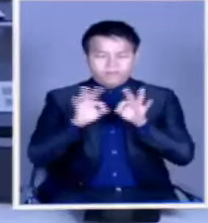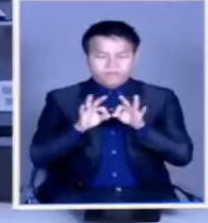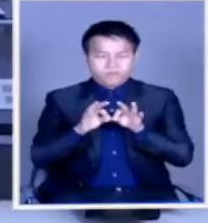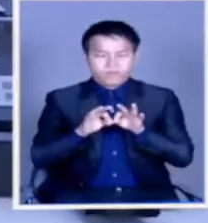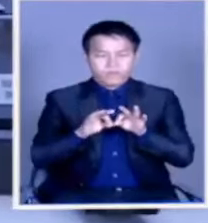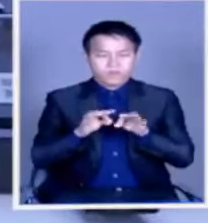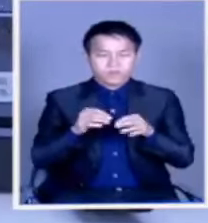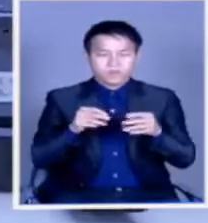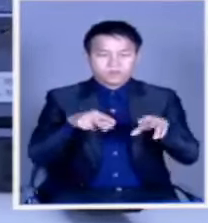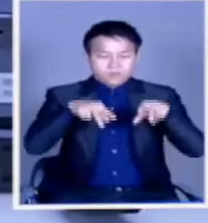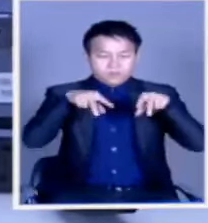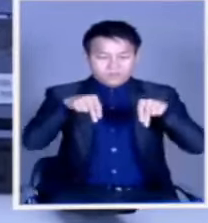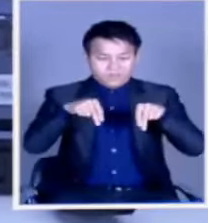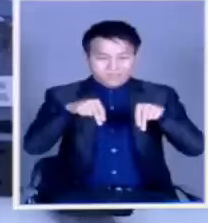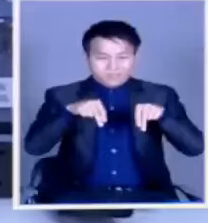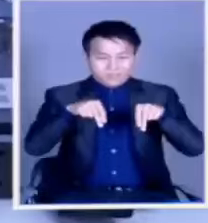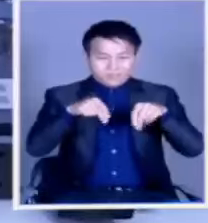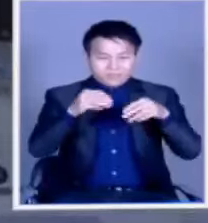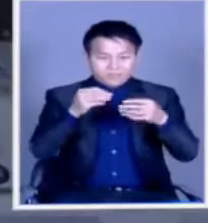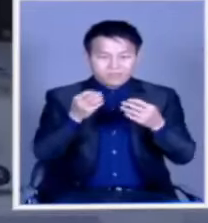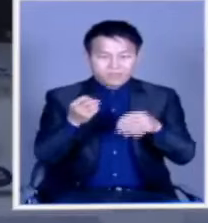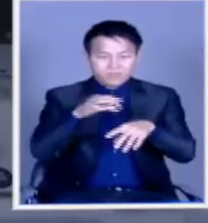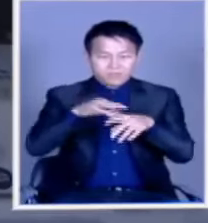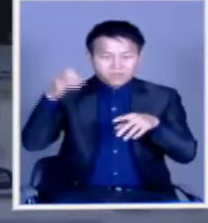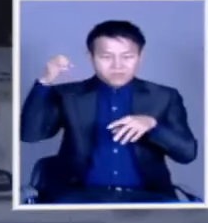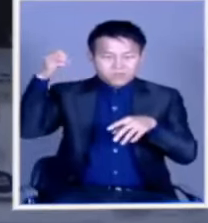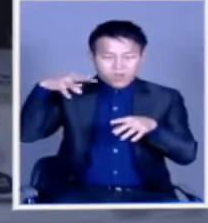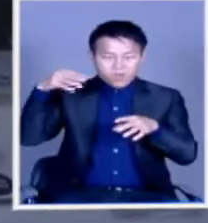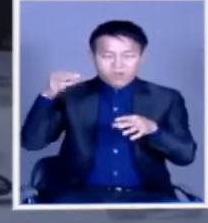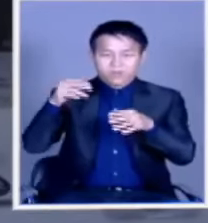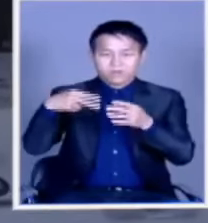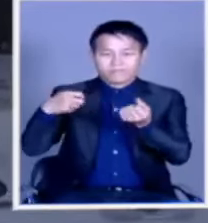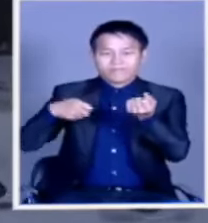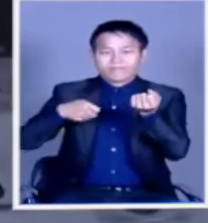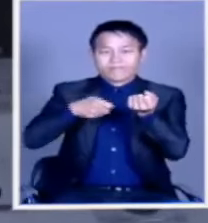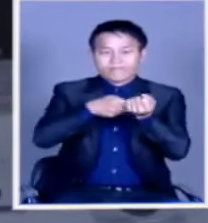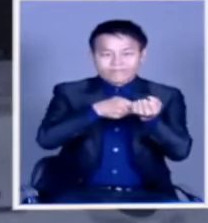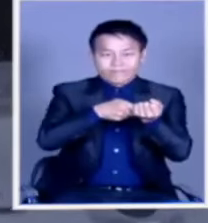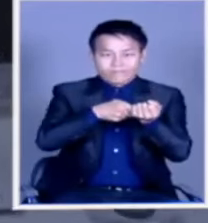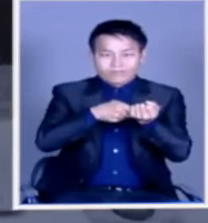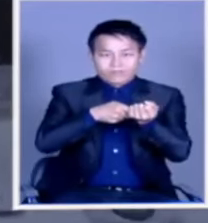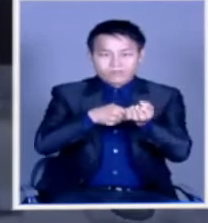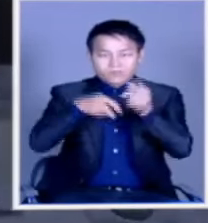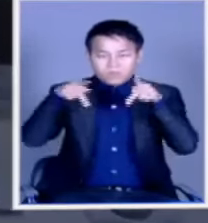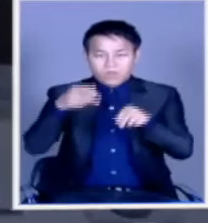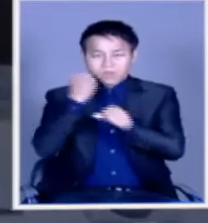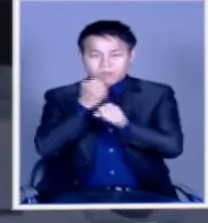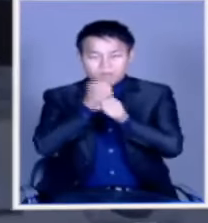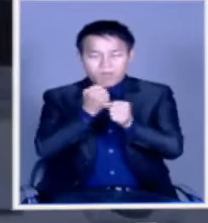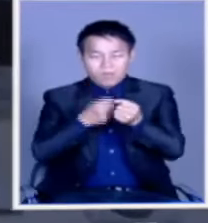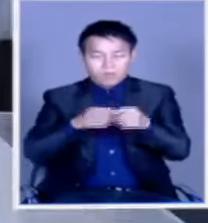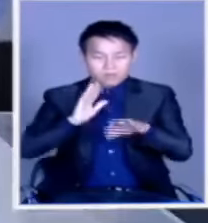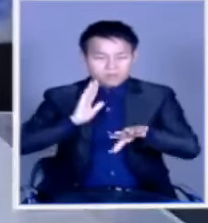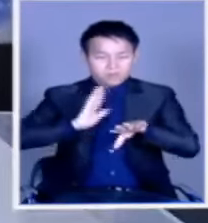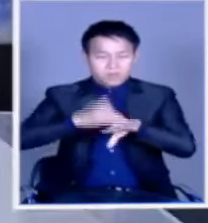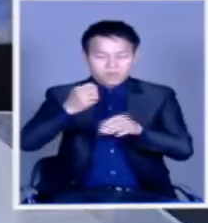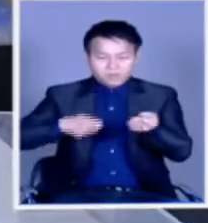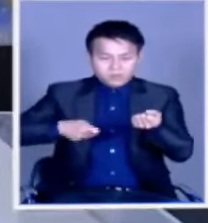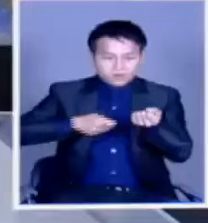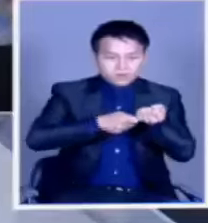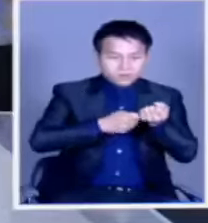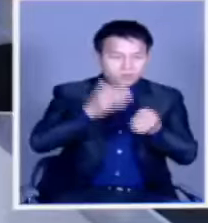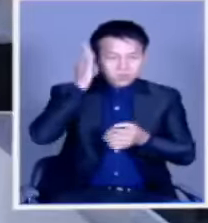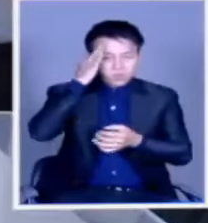ของรถไฟฟ้ามันเป็นความจุที่สูงเนาะคันเฮาบ่มีความสำนักงานบ่หรือว่าความรู้ความสามาร